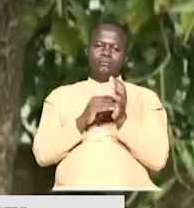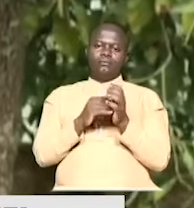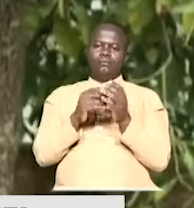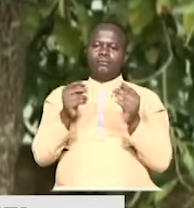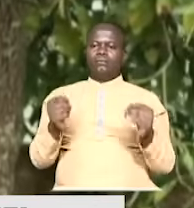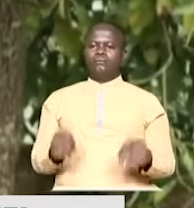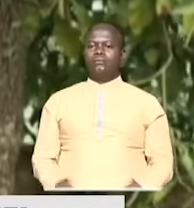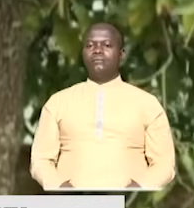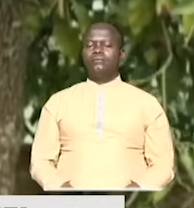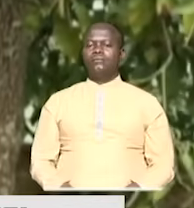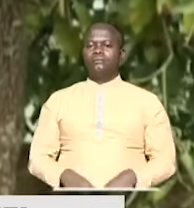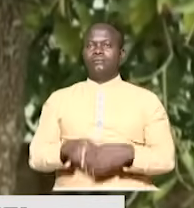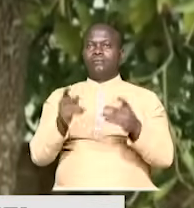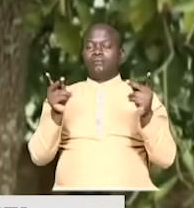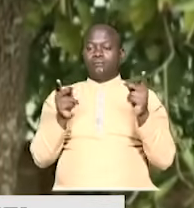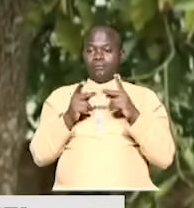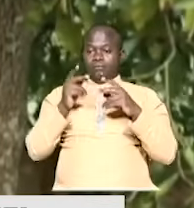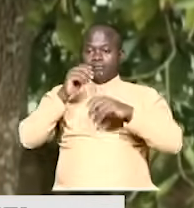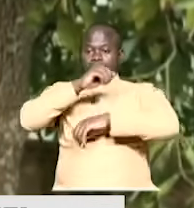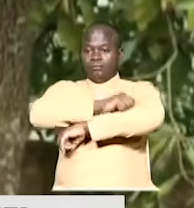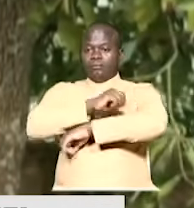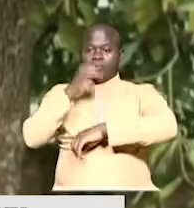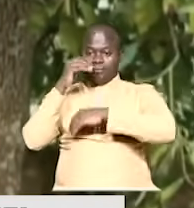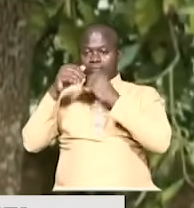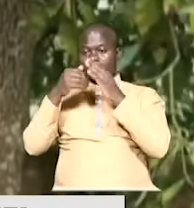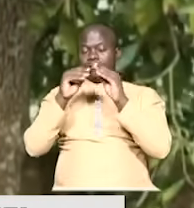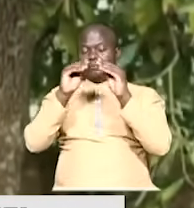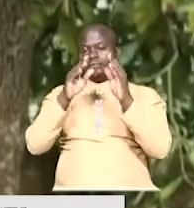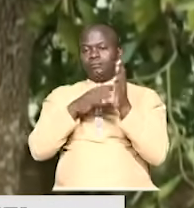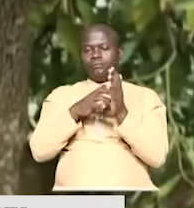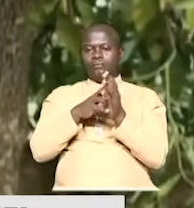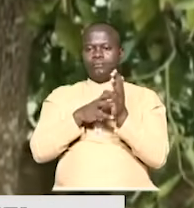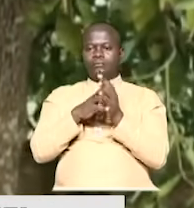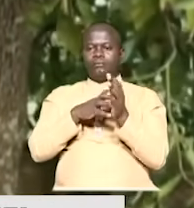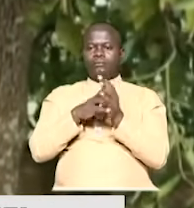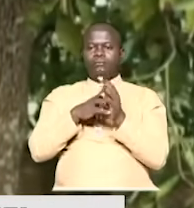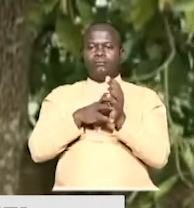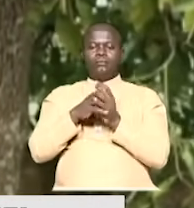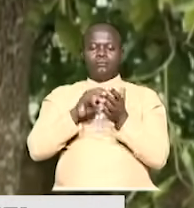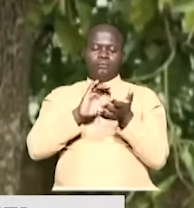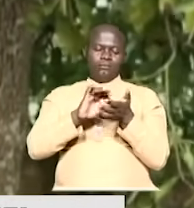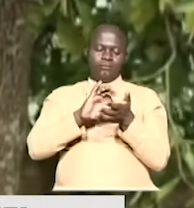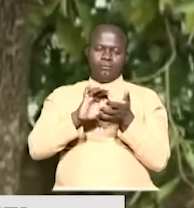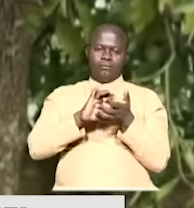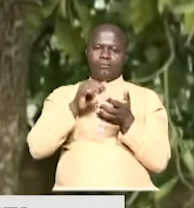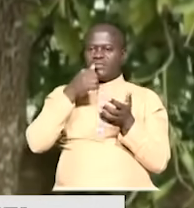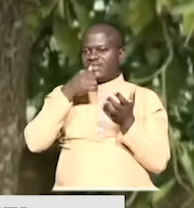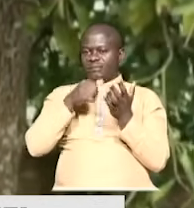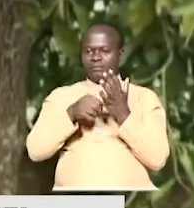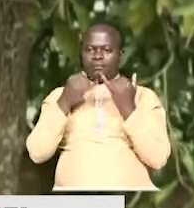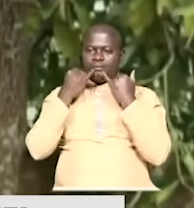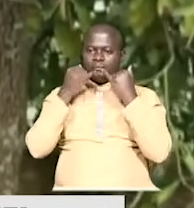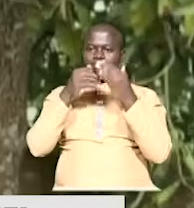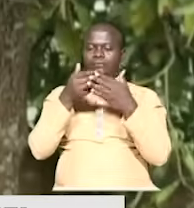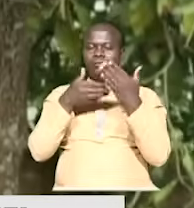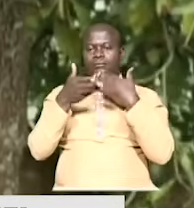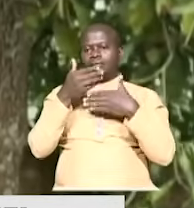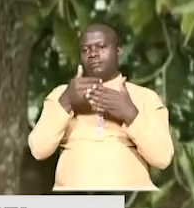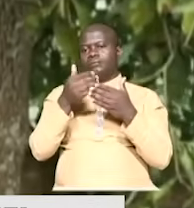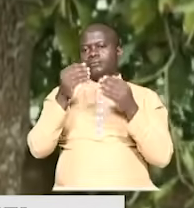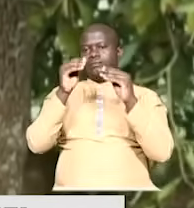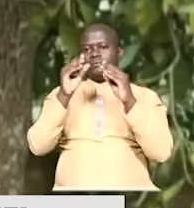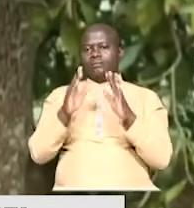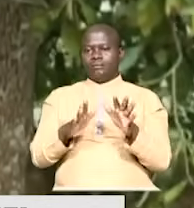mwisubireho. Ha handi abanyeshuri babonye hari umwarimu ufite intege nkeya baratwandikira ibaro bakatubwira bati mutuganiririze uyu